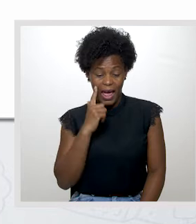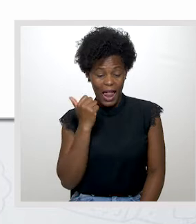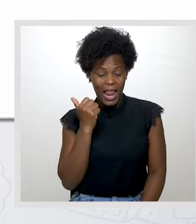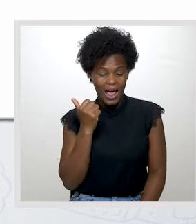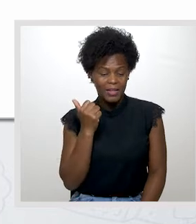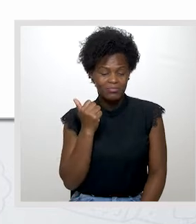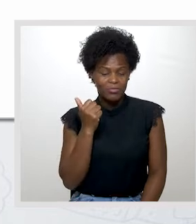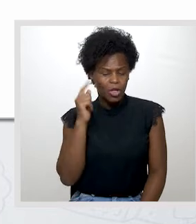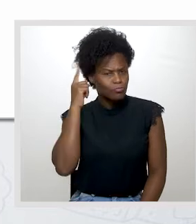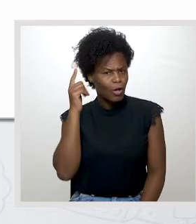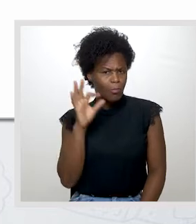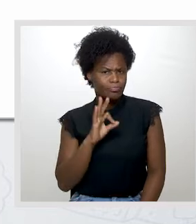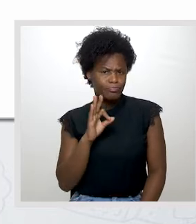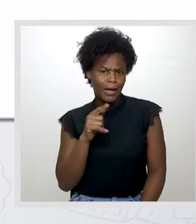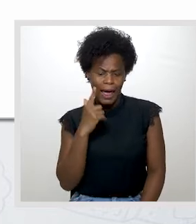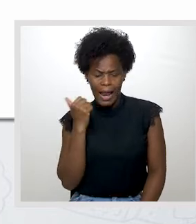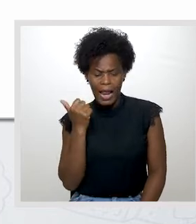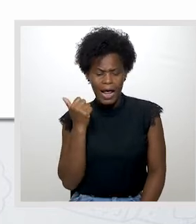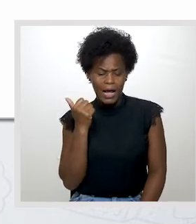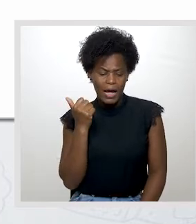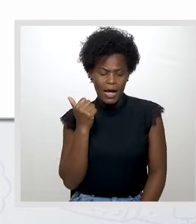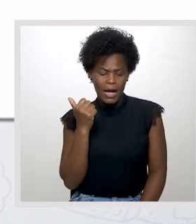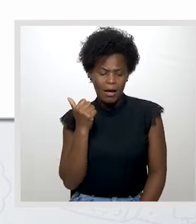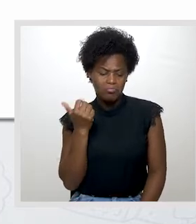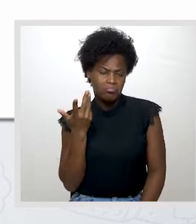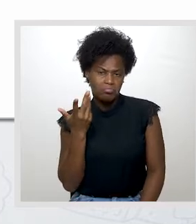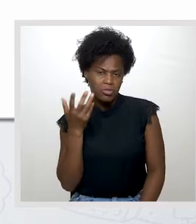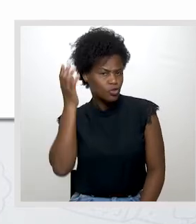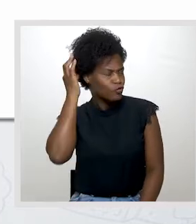Elle est blonde et elle a les cheveux longs.